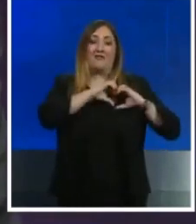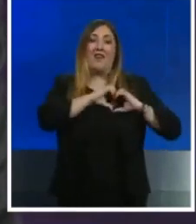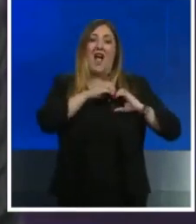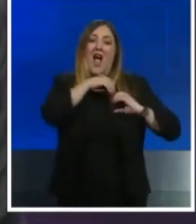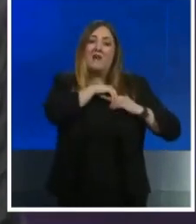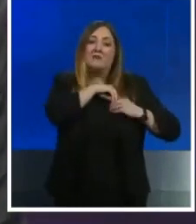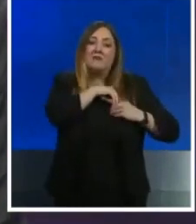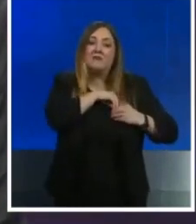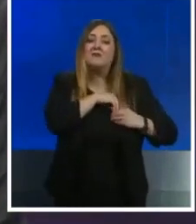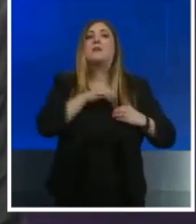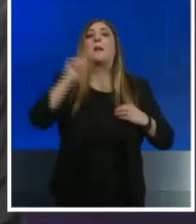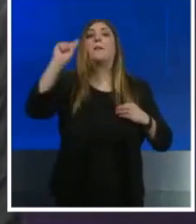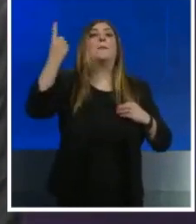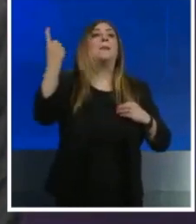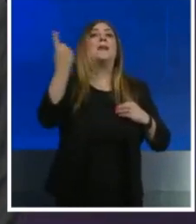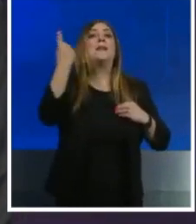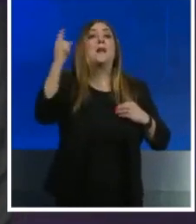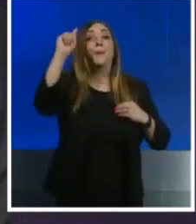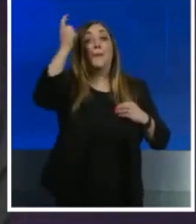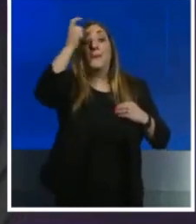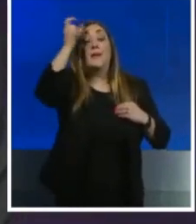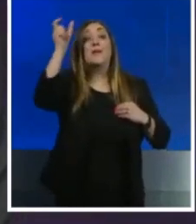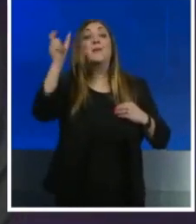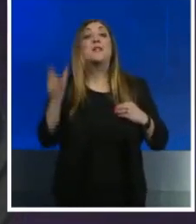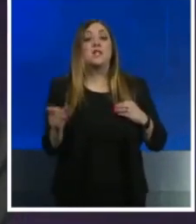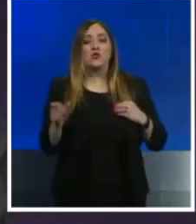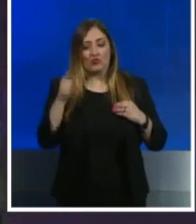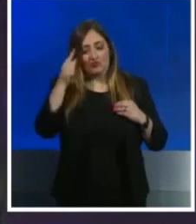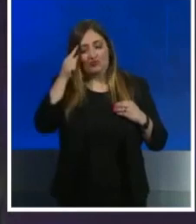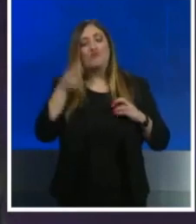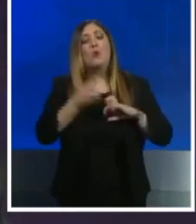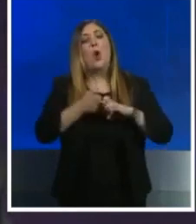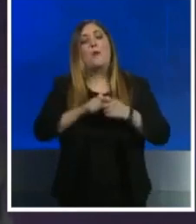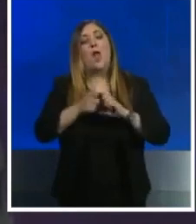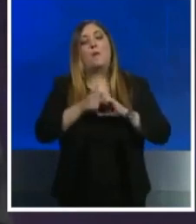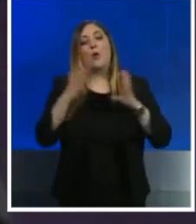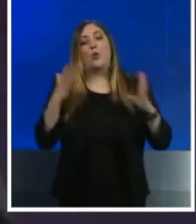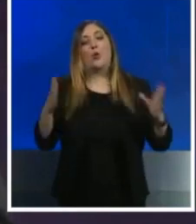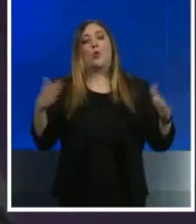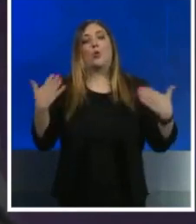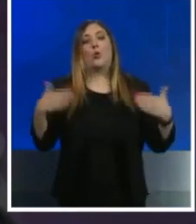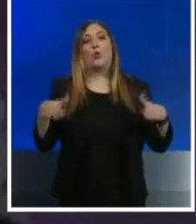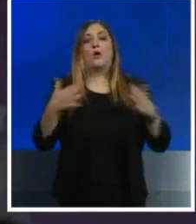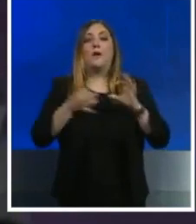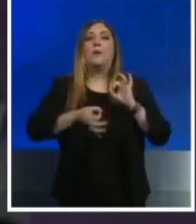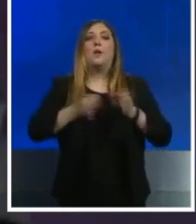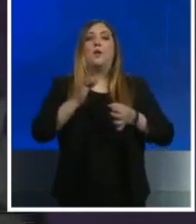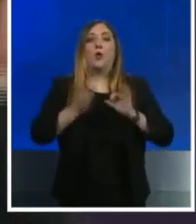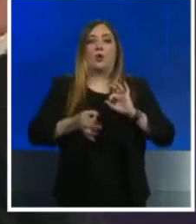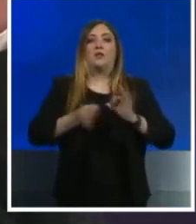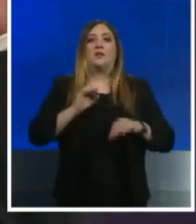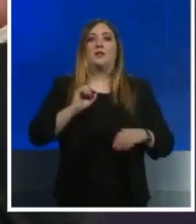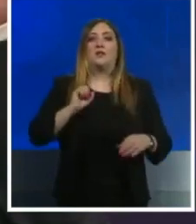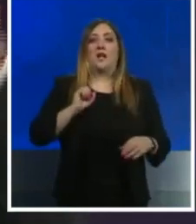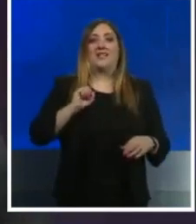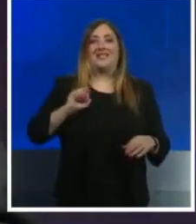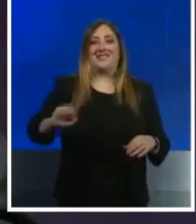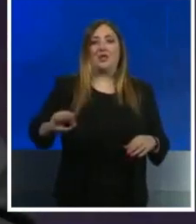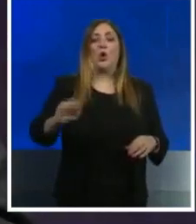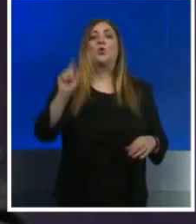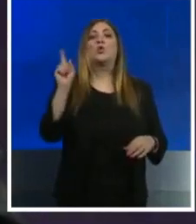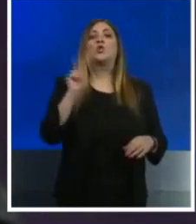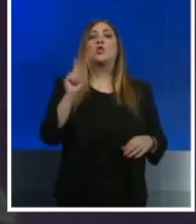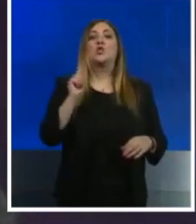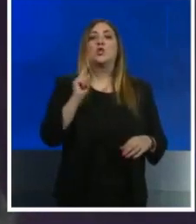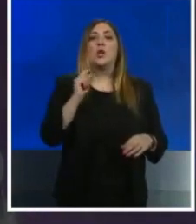il-Primministru jaff li għandu problemi grafi bil-politika ta' one-size